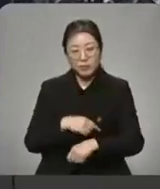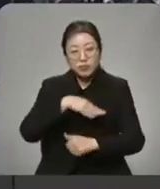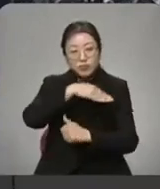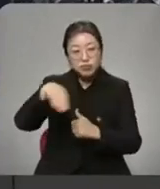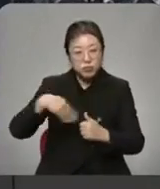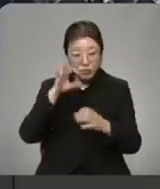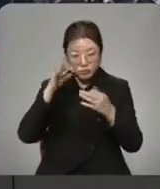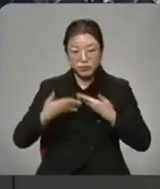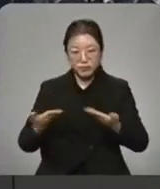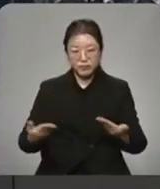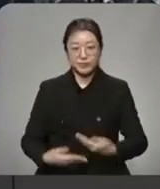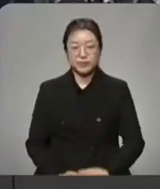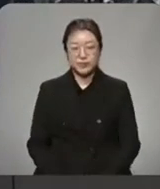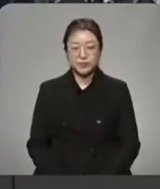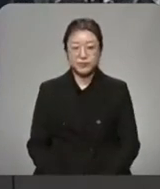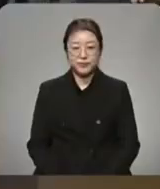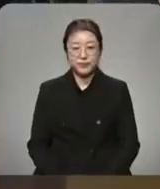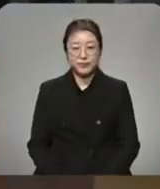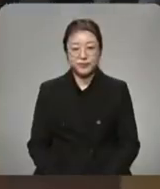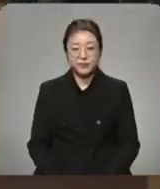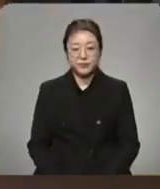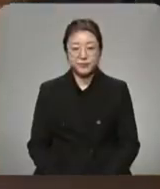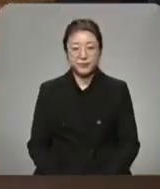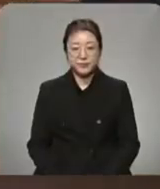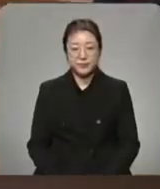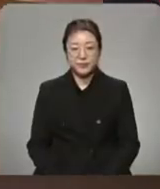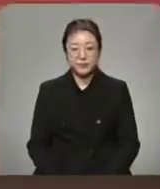기자가 전해드립니다.